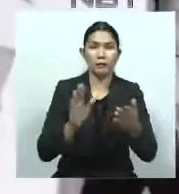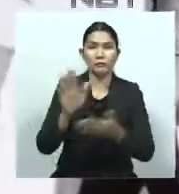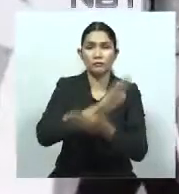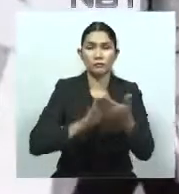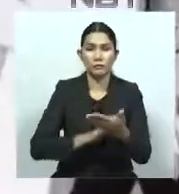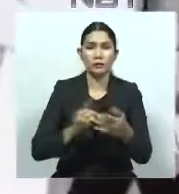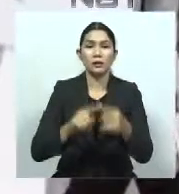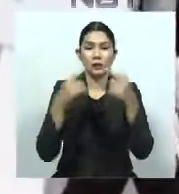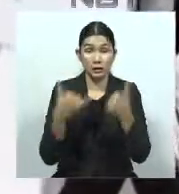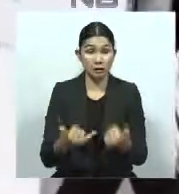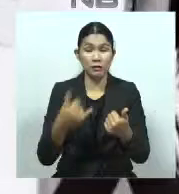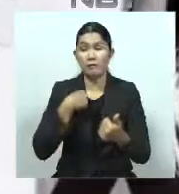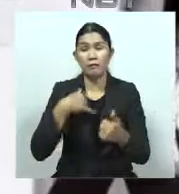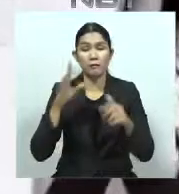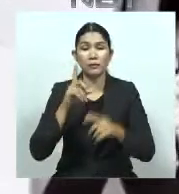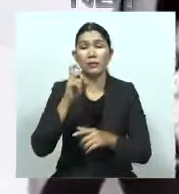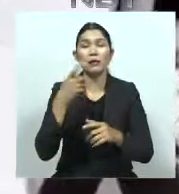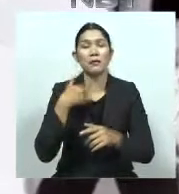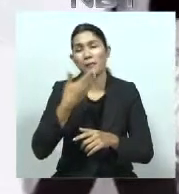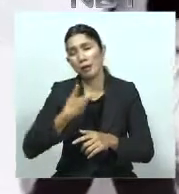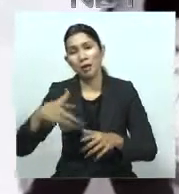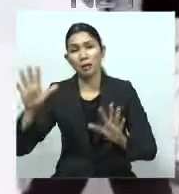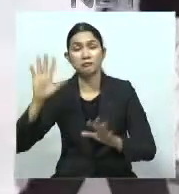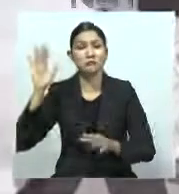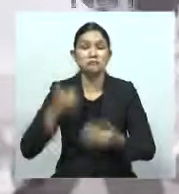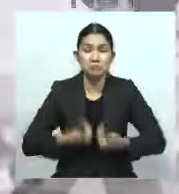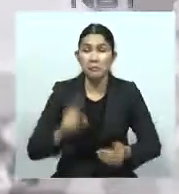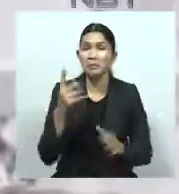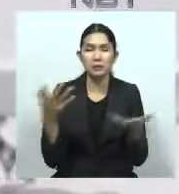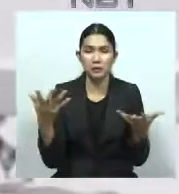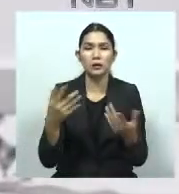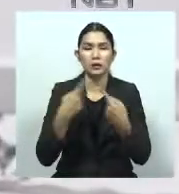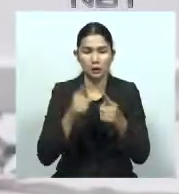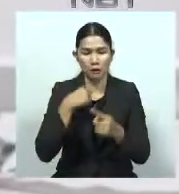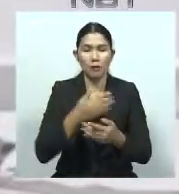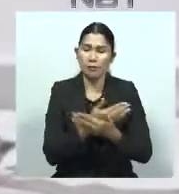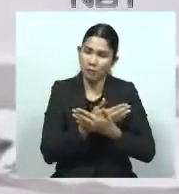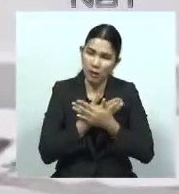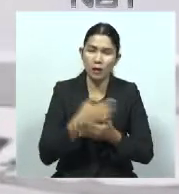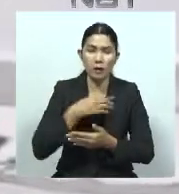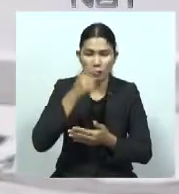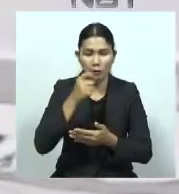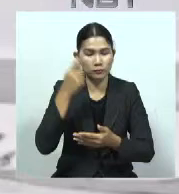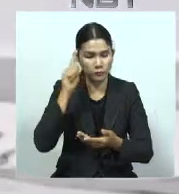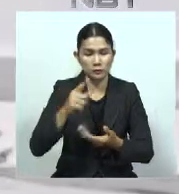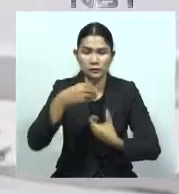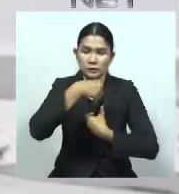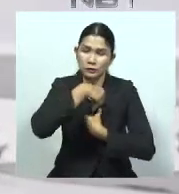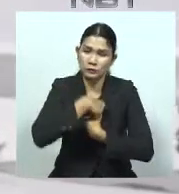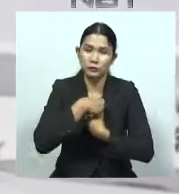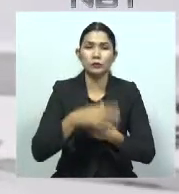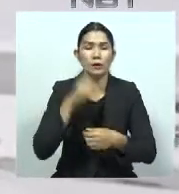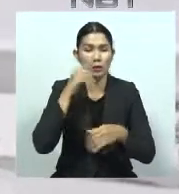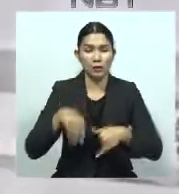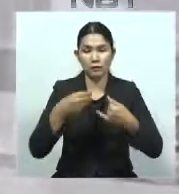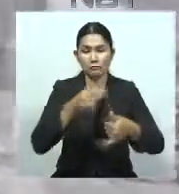ากโลกนี้ไปแล้วอย่างไม่มีวันกลับแต่ความรักความเคารพระลึกถึงบุญคุณอันยิ่งใหญ่จะยังคงจารึกไว้เป็นบุคค